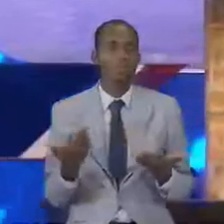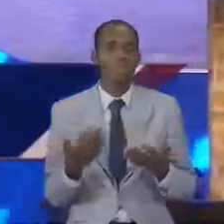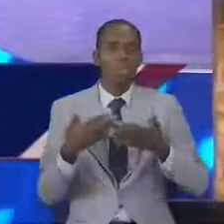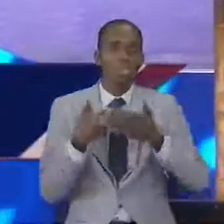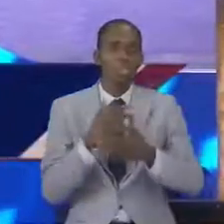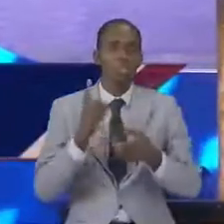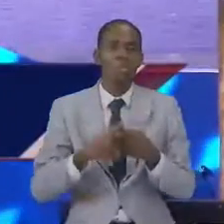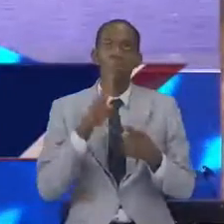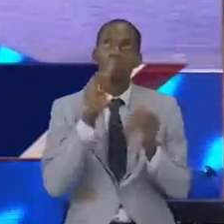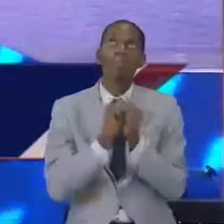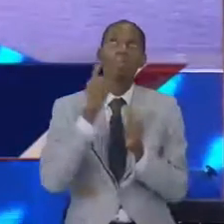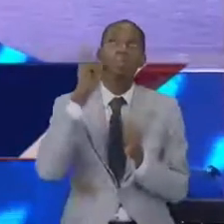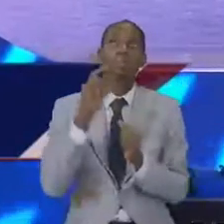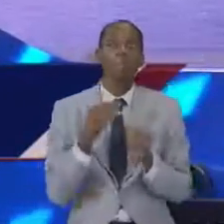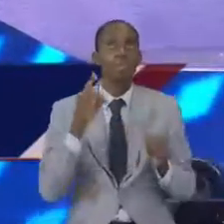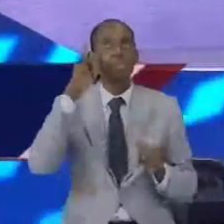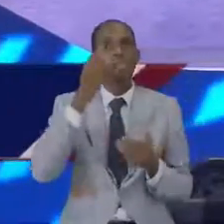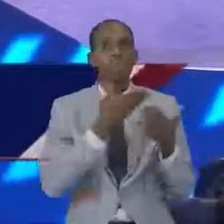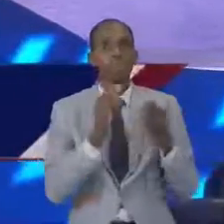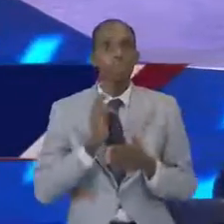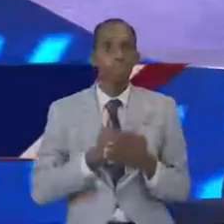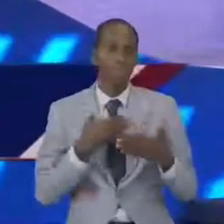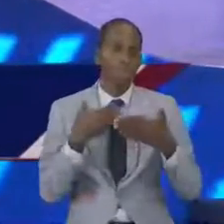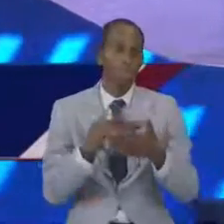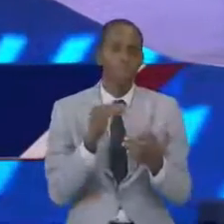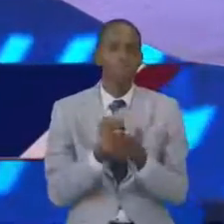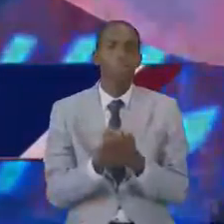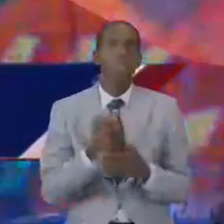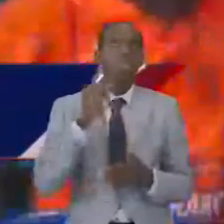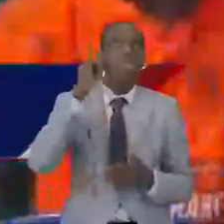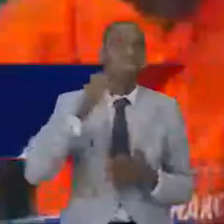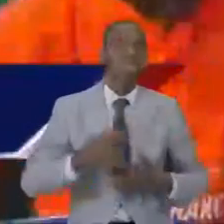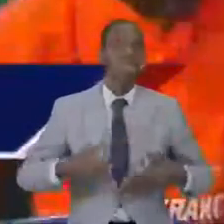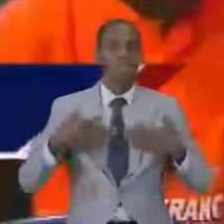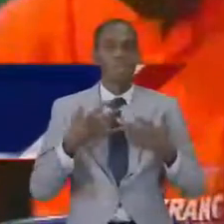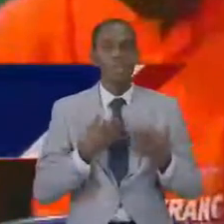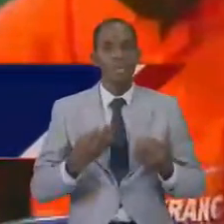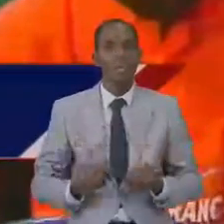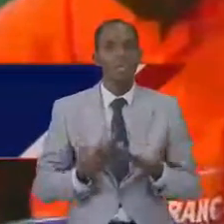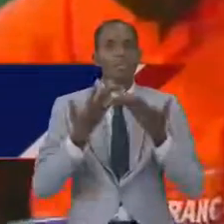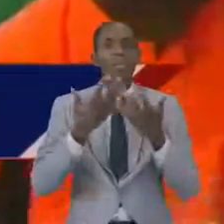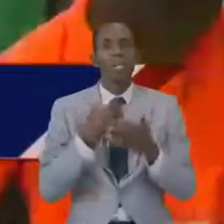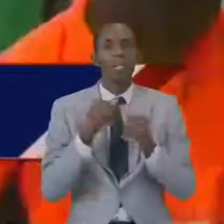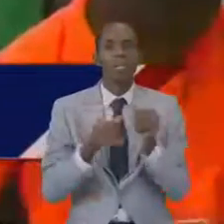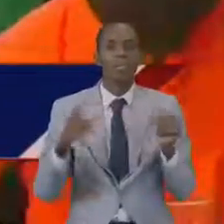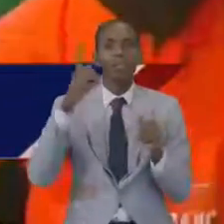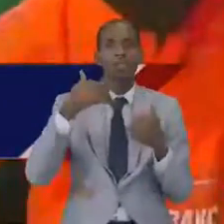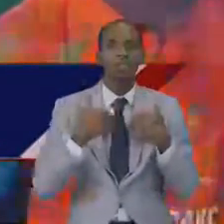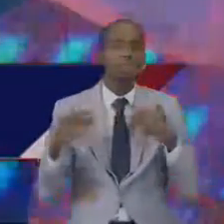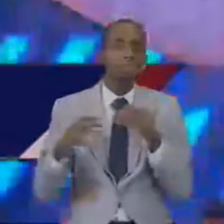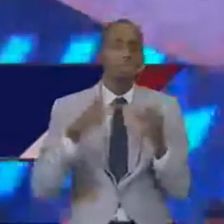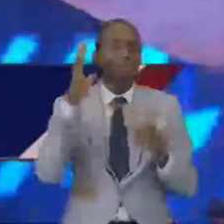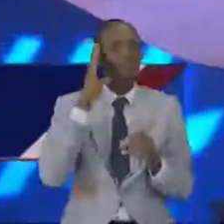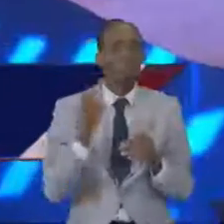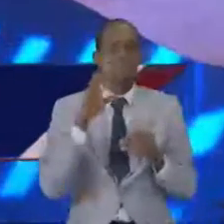raison pour laquelle et nous mène plus près de lui afin que sa vie son sacrifice et tout ce qu'il a fait puisse tellement